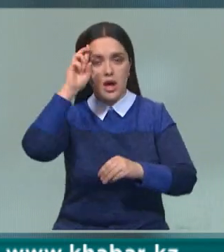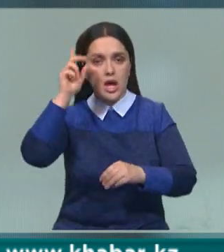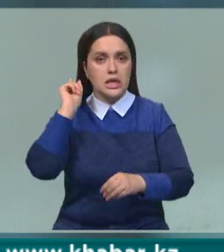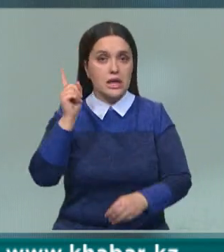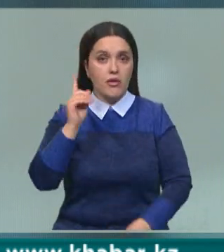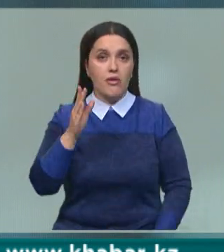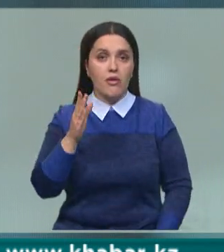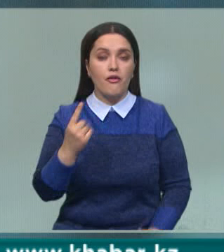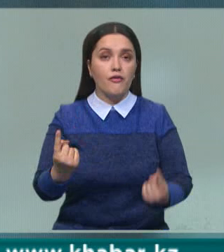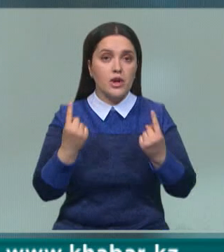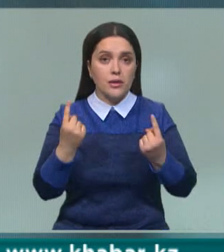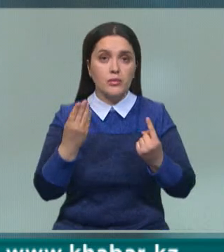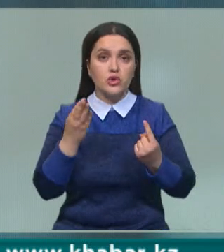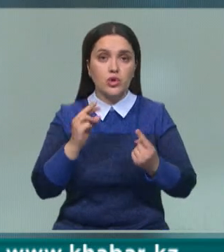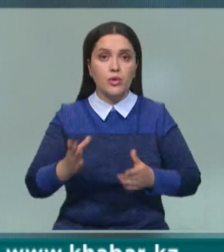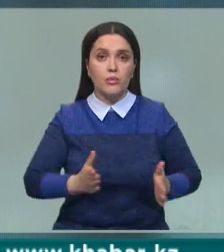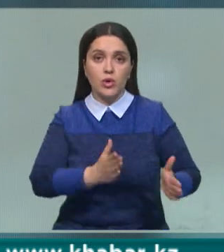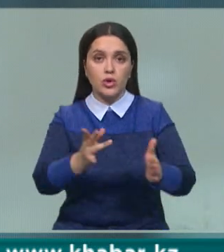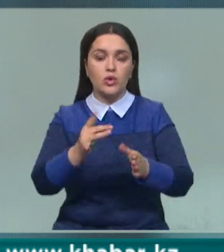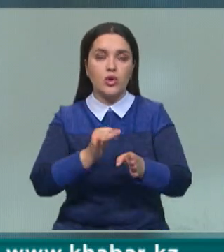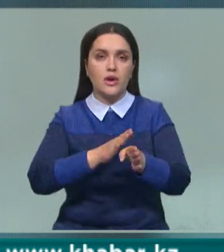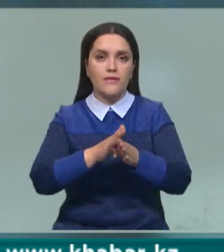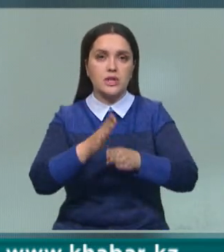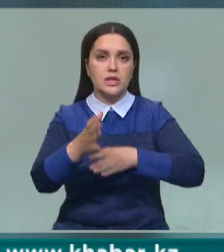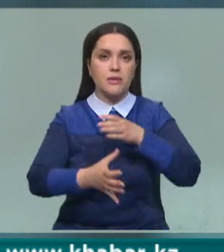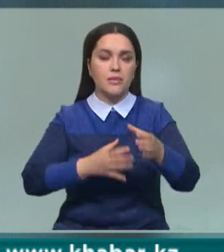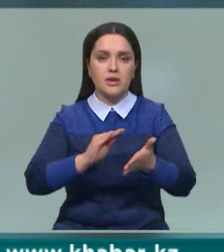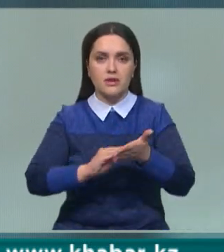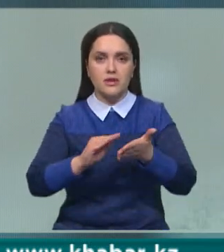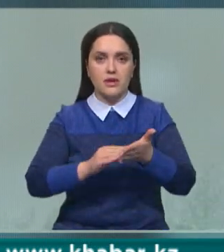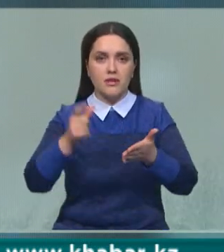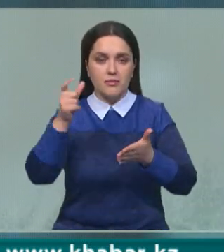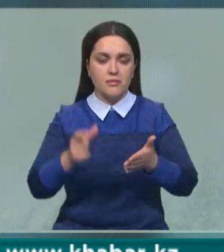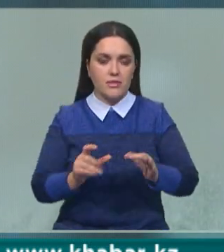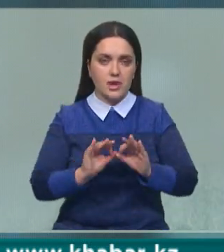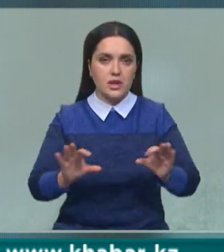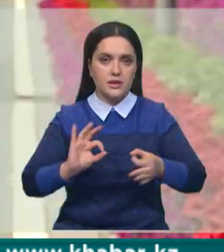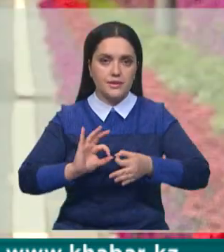расположенные на древнем Великом Шелковом пути, но и весь мир. Айгуль Адилова передает из Пекина.